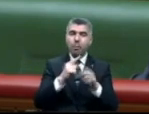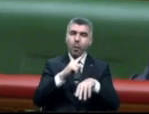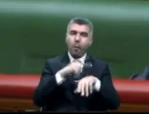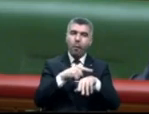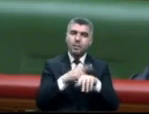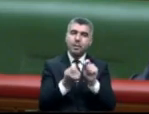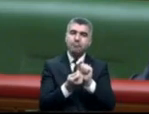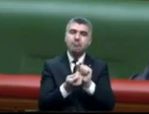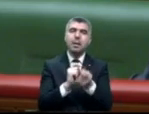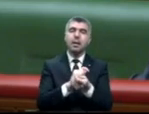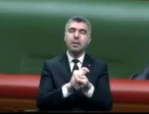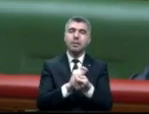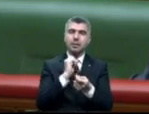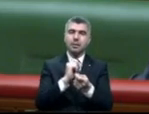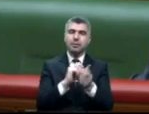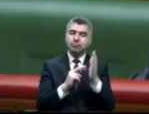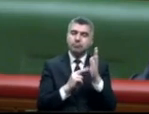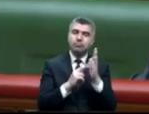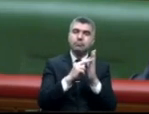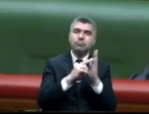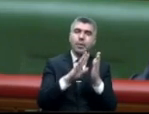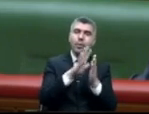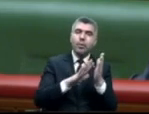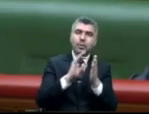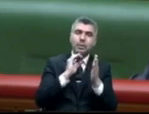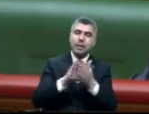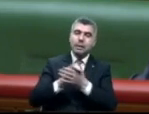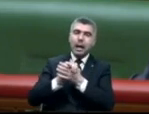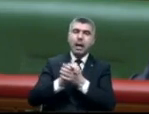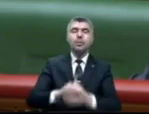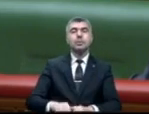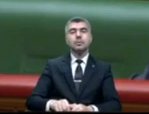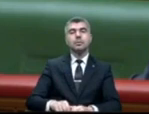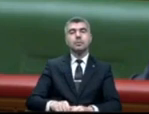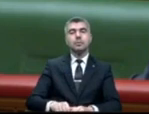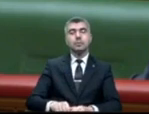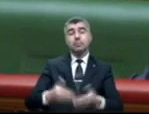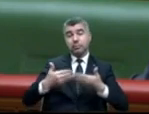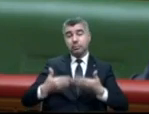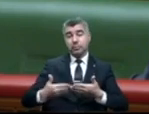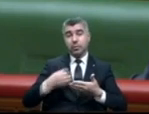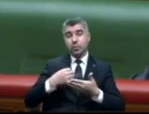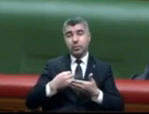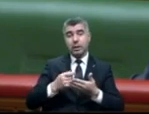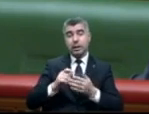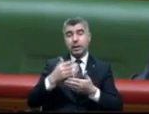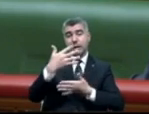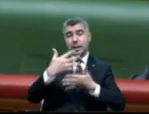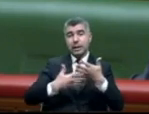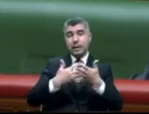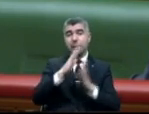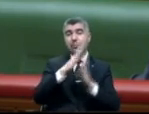نوعي نحو مرحلة أكثر تقدما في هذا التعاون. وفي هذا الإطار فإن النموذج الإصلاحي